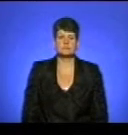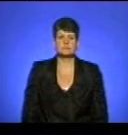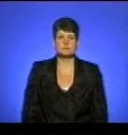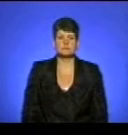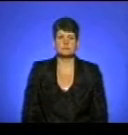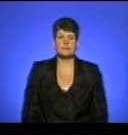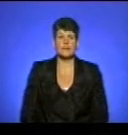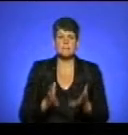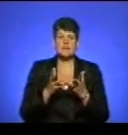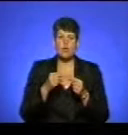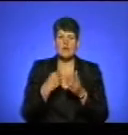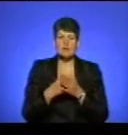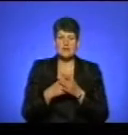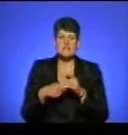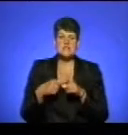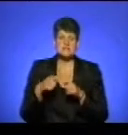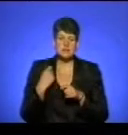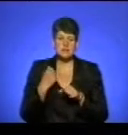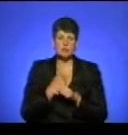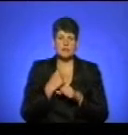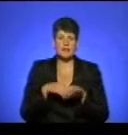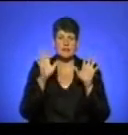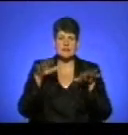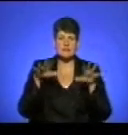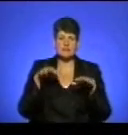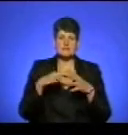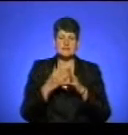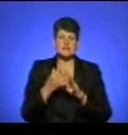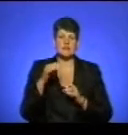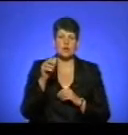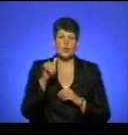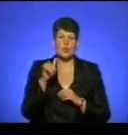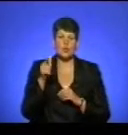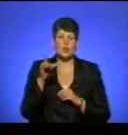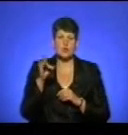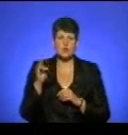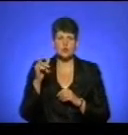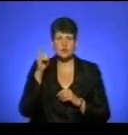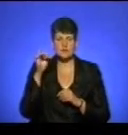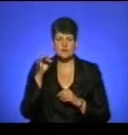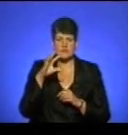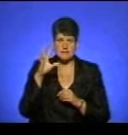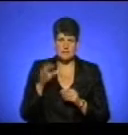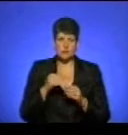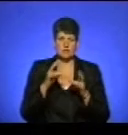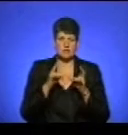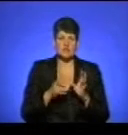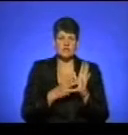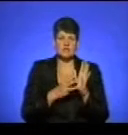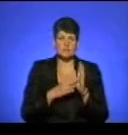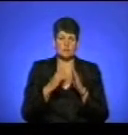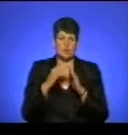І підрахували вартість збитків, яких завдала злива в селі Угринь Чортківського району. Загалом постраждало 8